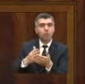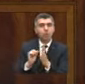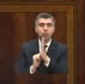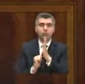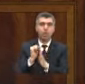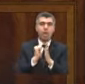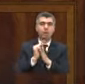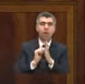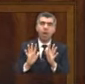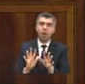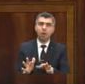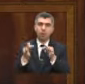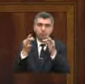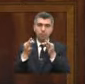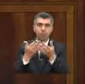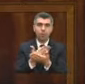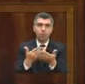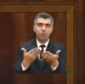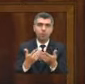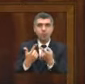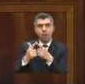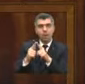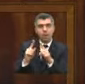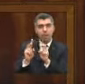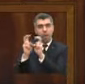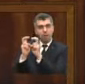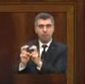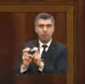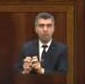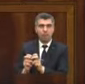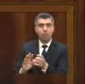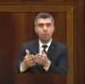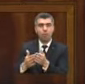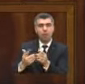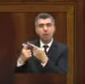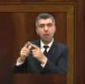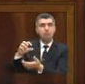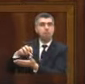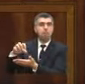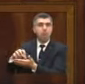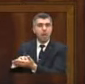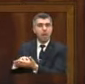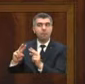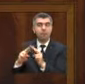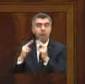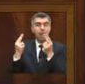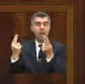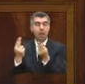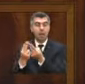منها بتداعيات أقل سوءاً مما خرجت منه عدد من الدول